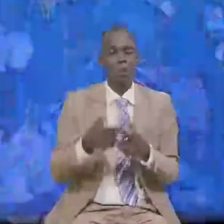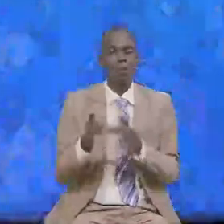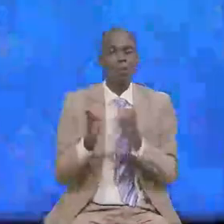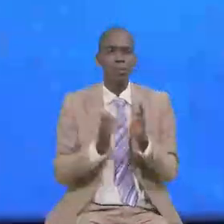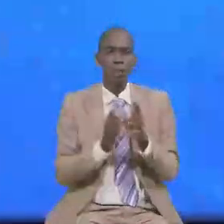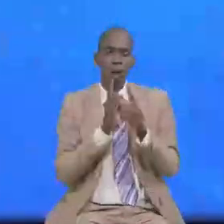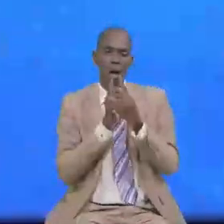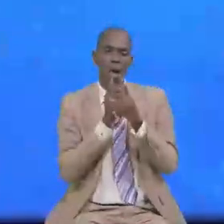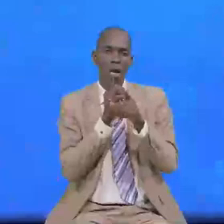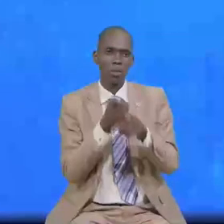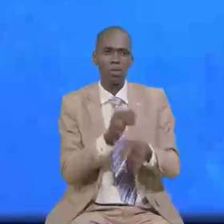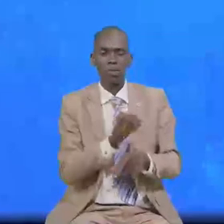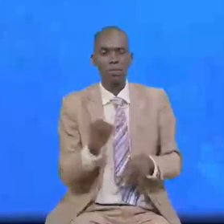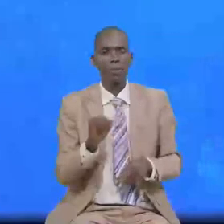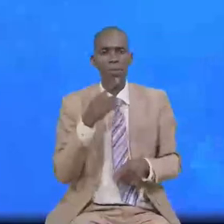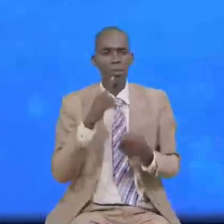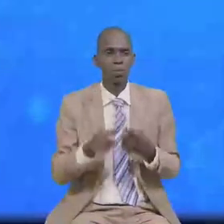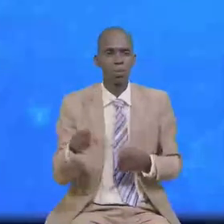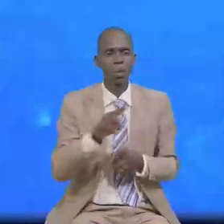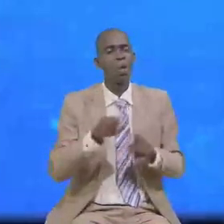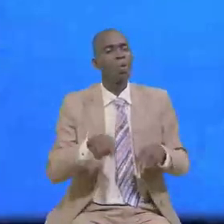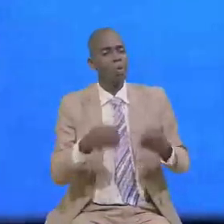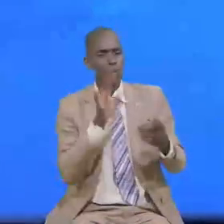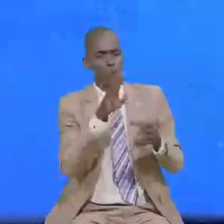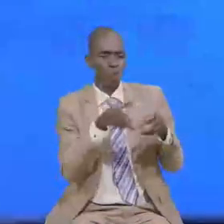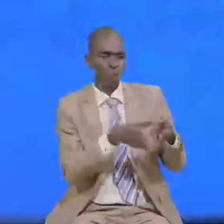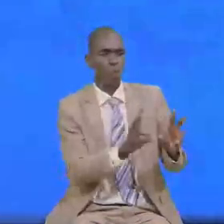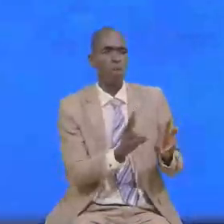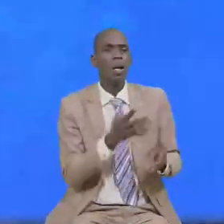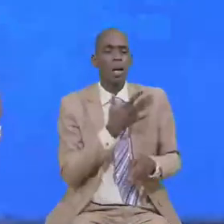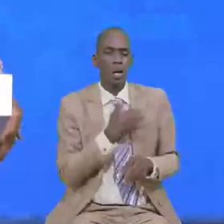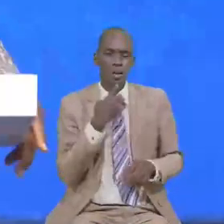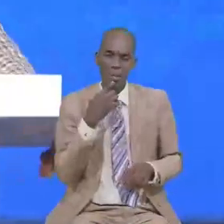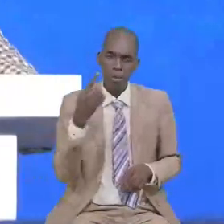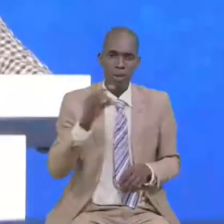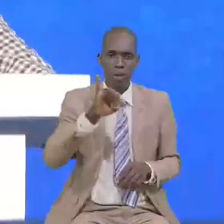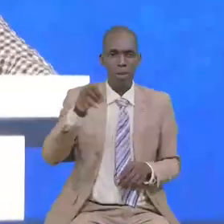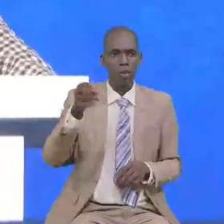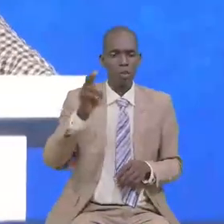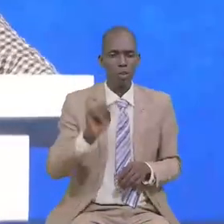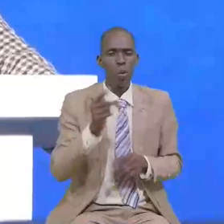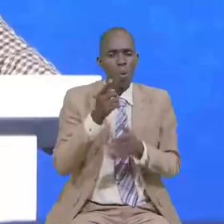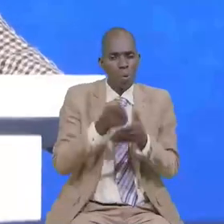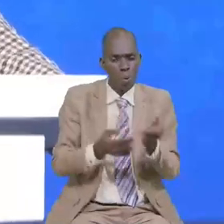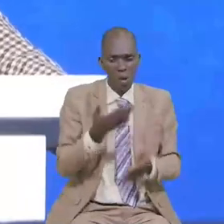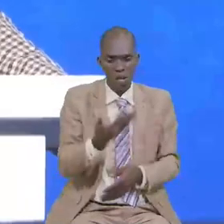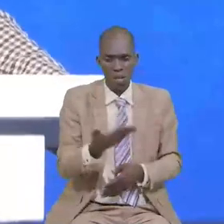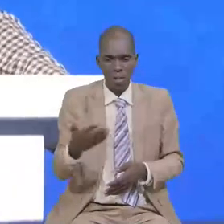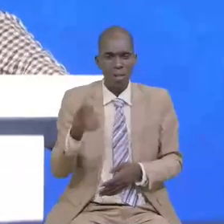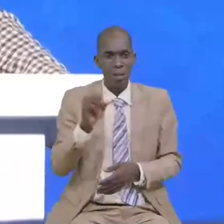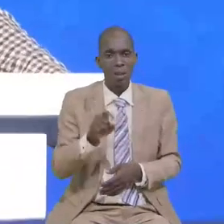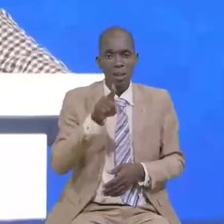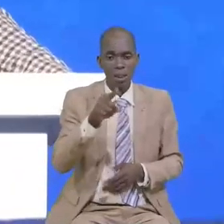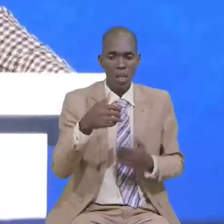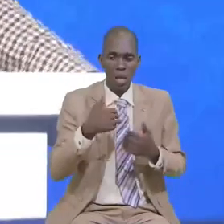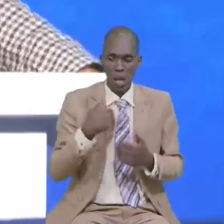Et il leur répondit, allez, rapportez à Jean ce que vous avez